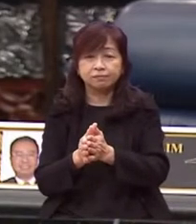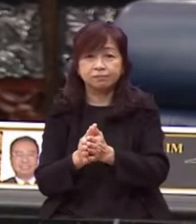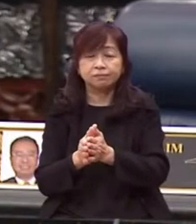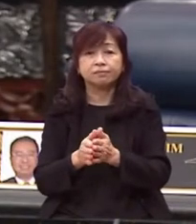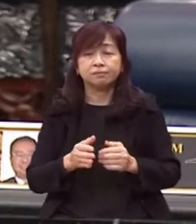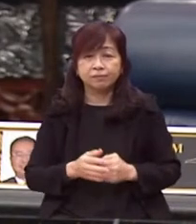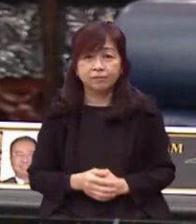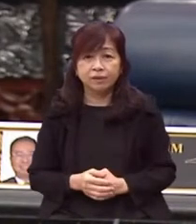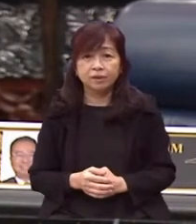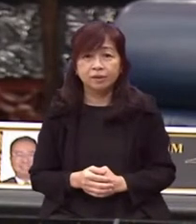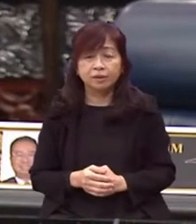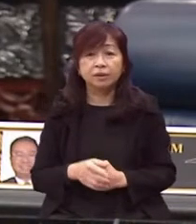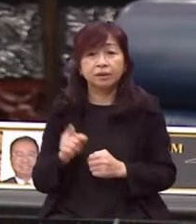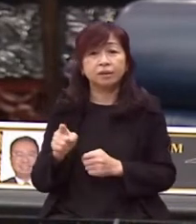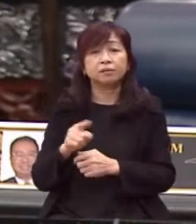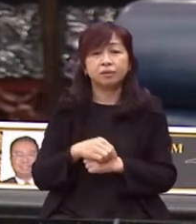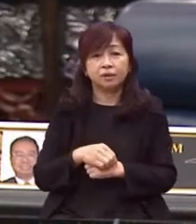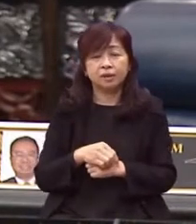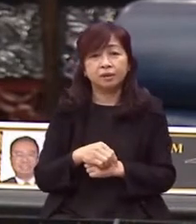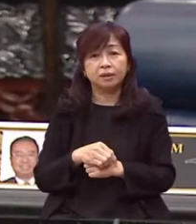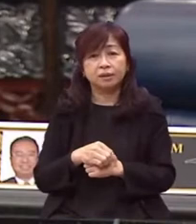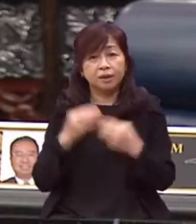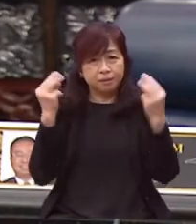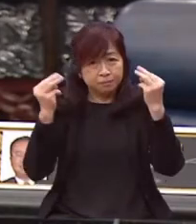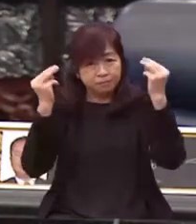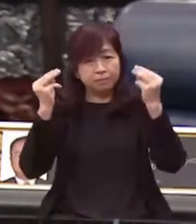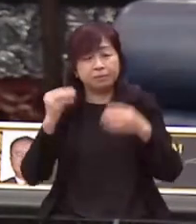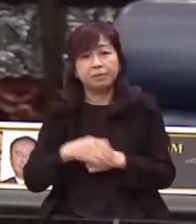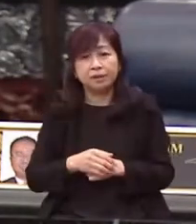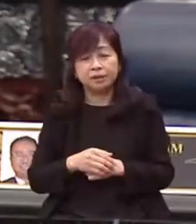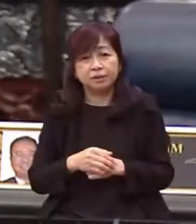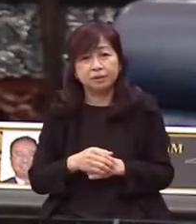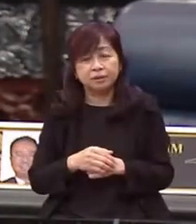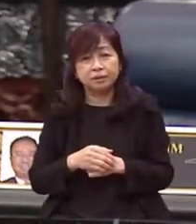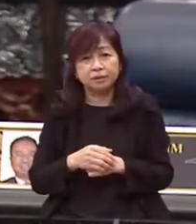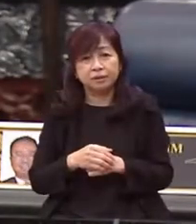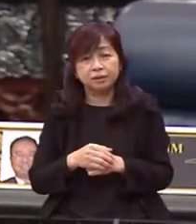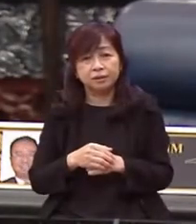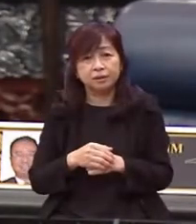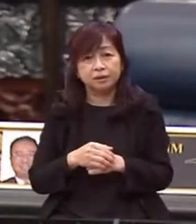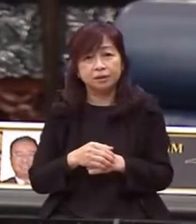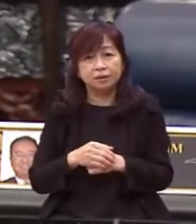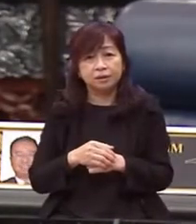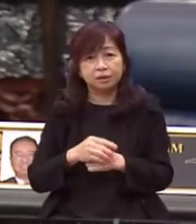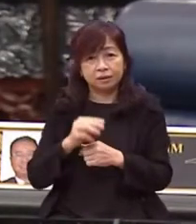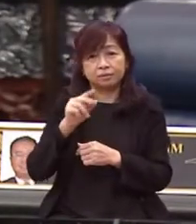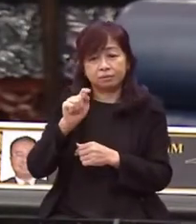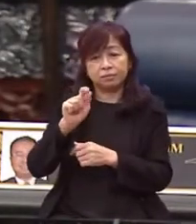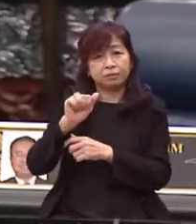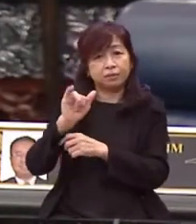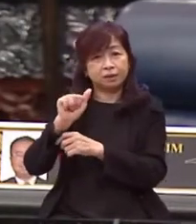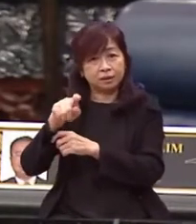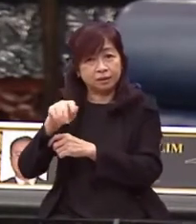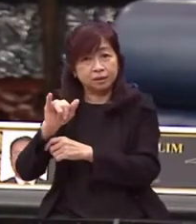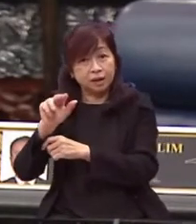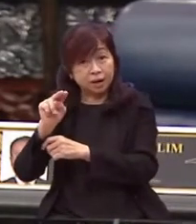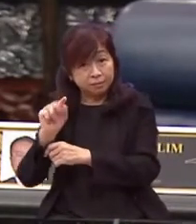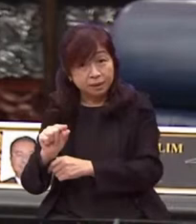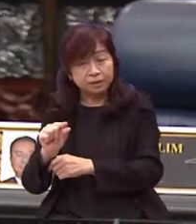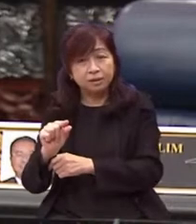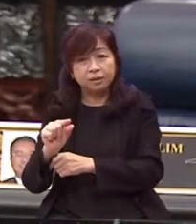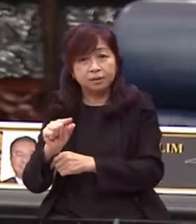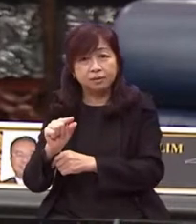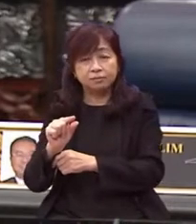apa nih majelis pembayaran typing untuk memastikan naik Safari ini terus menjadi satu